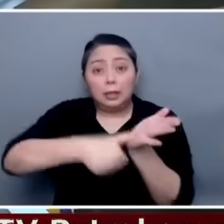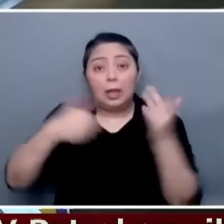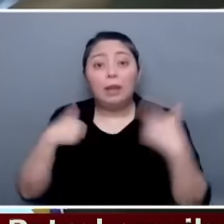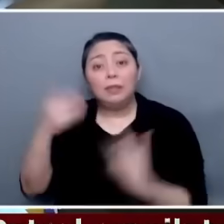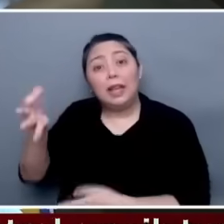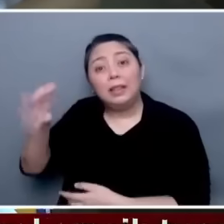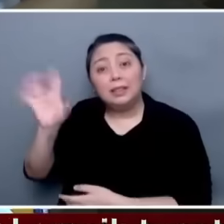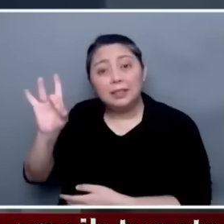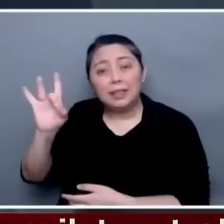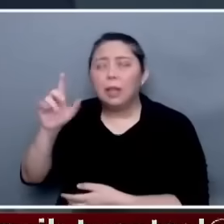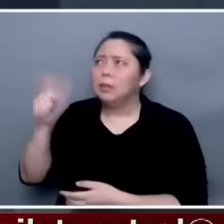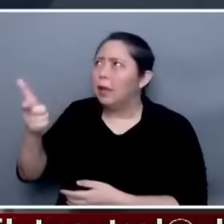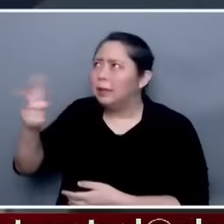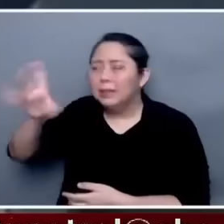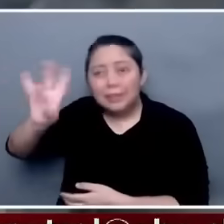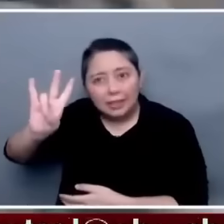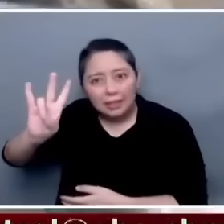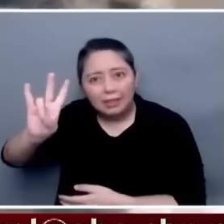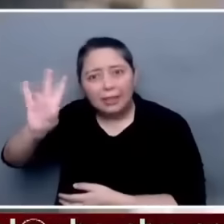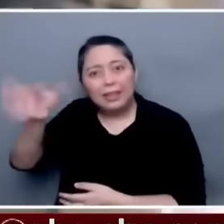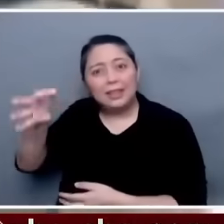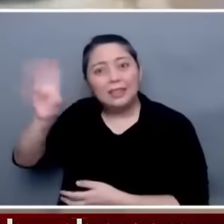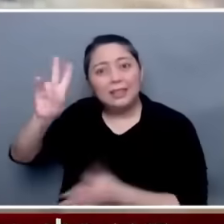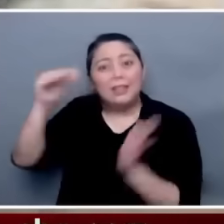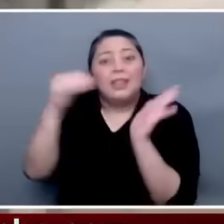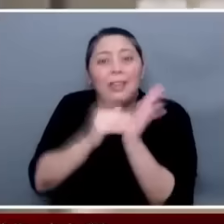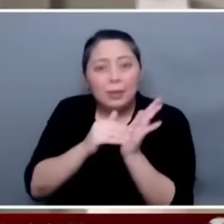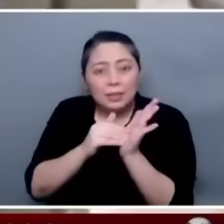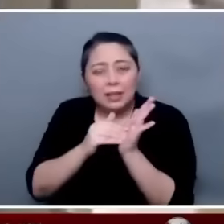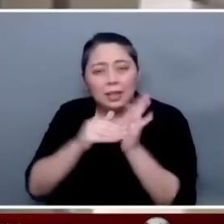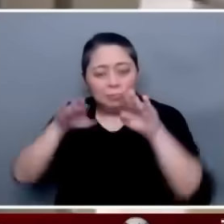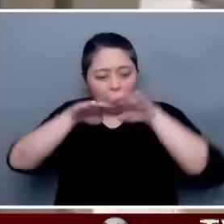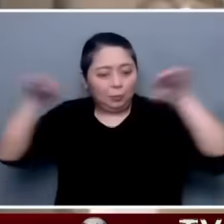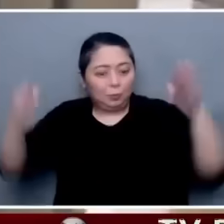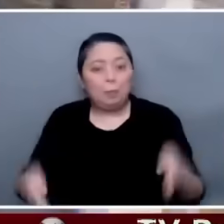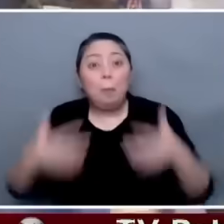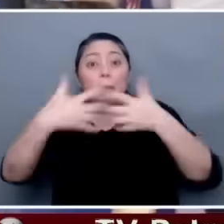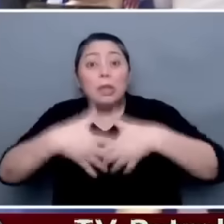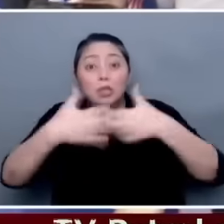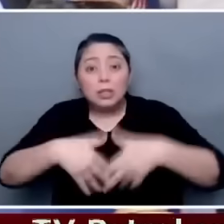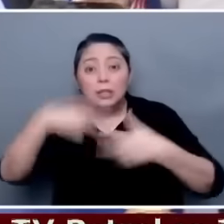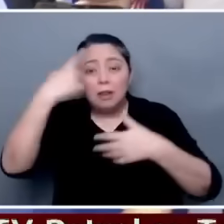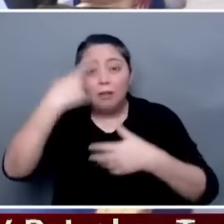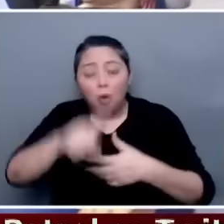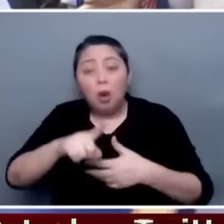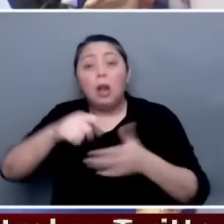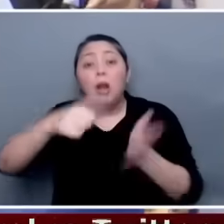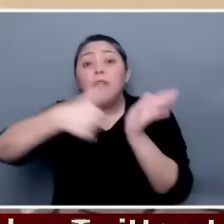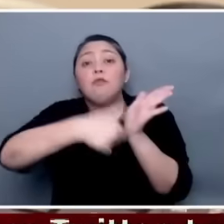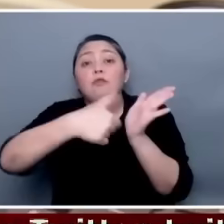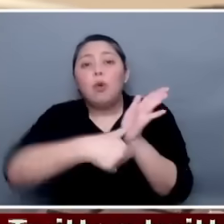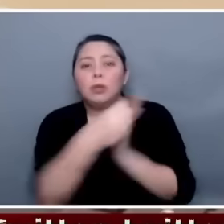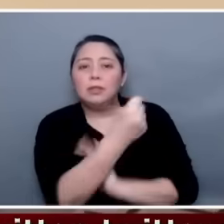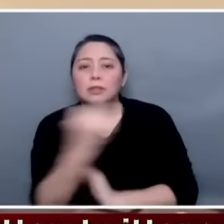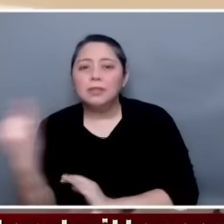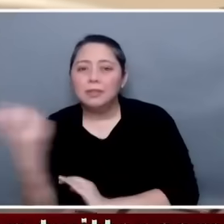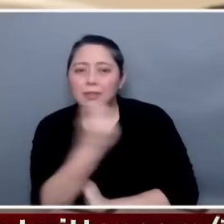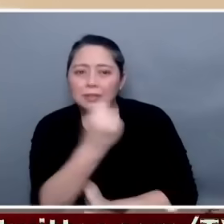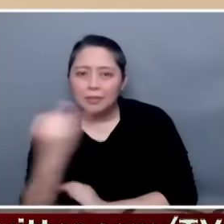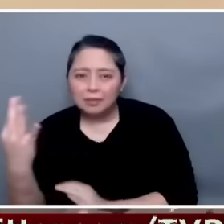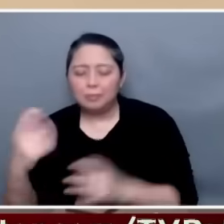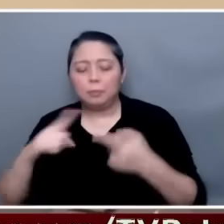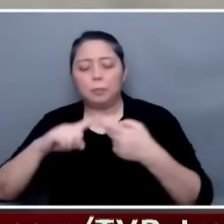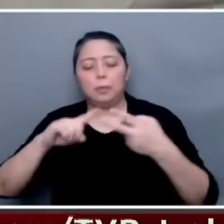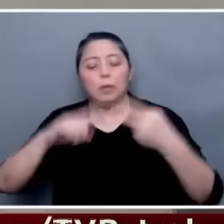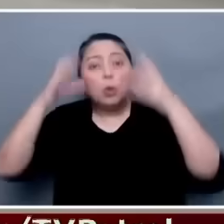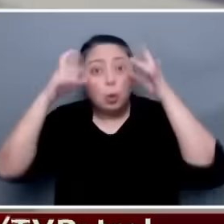counting machines at mga baterya nito, mga balota at ballot box, mga computer at makina para sa canvas